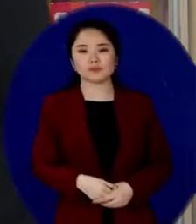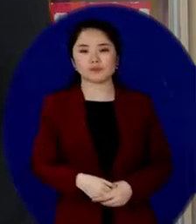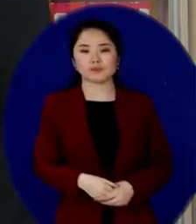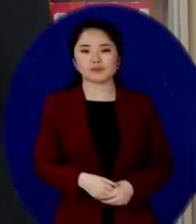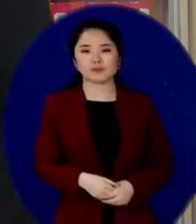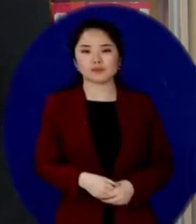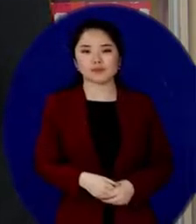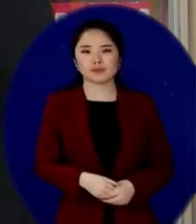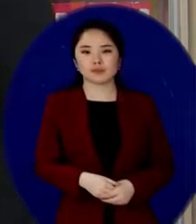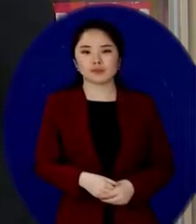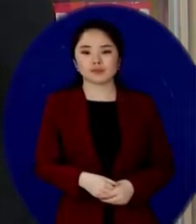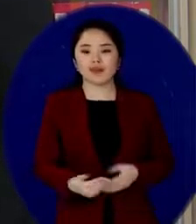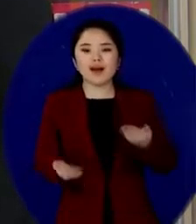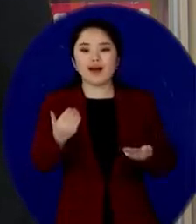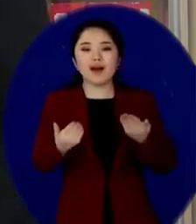За, жишээрээ